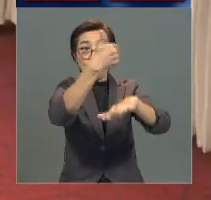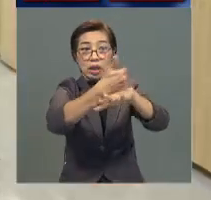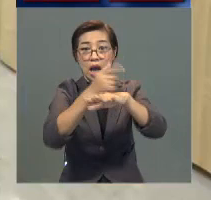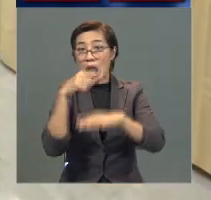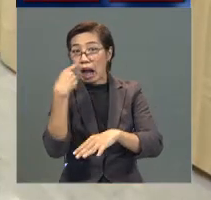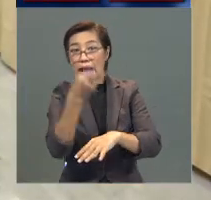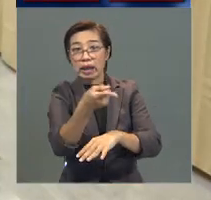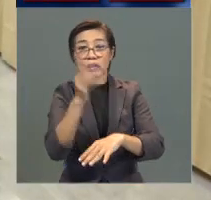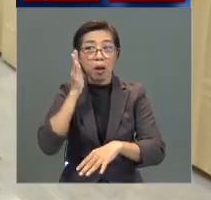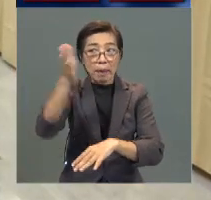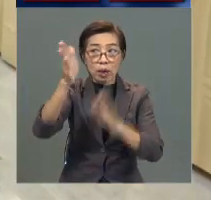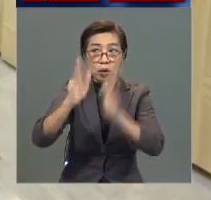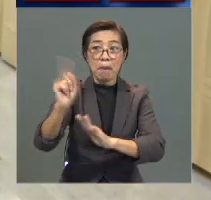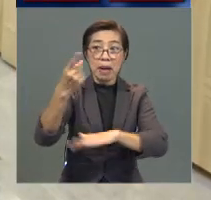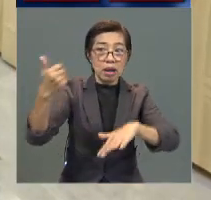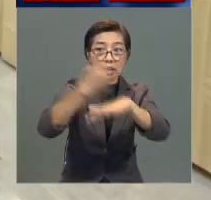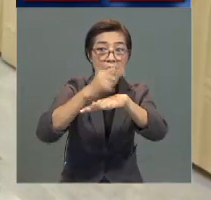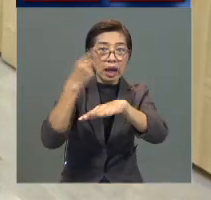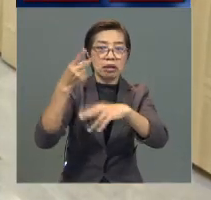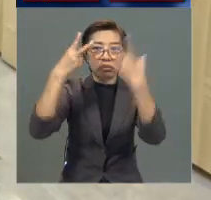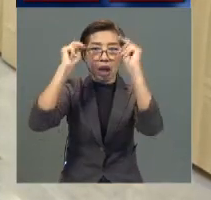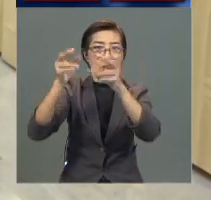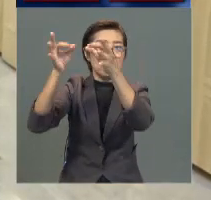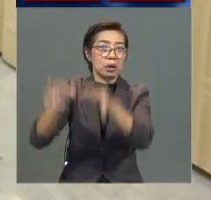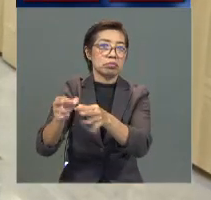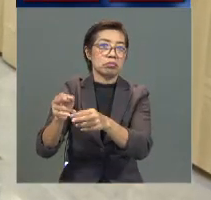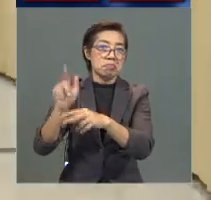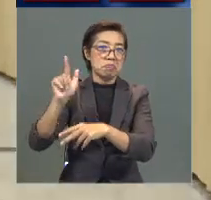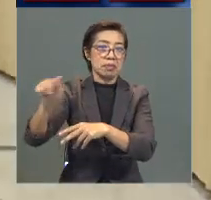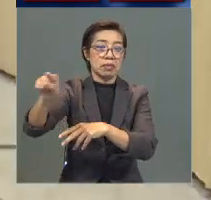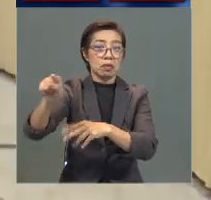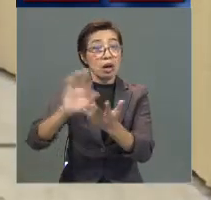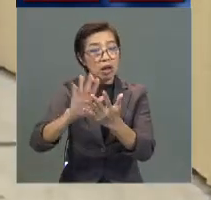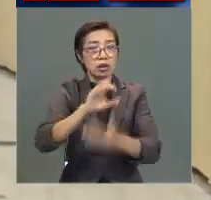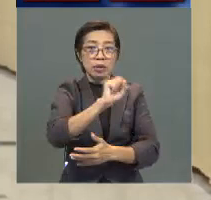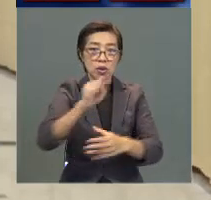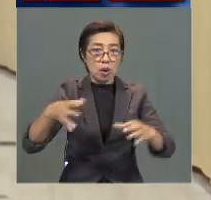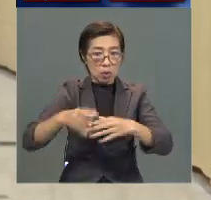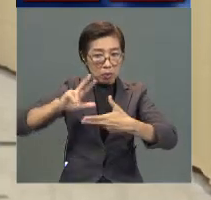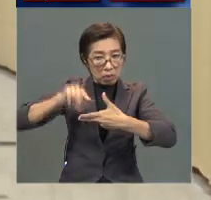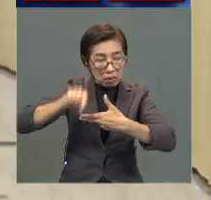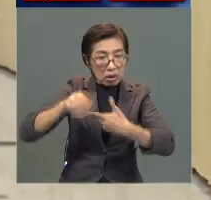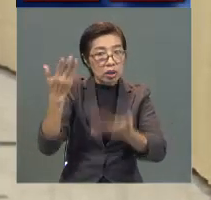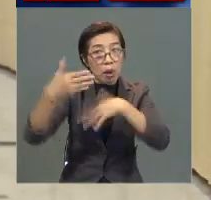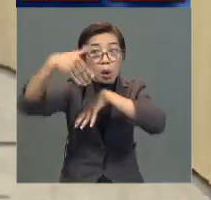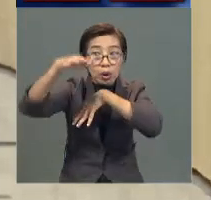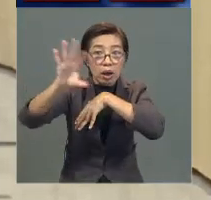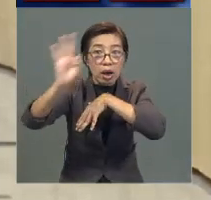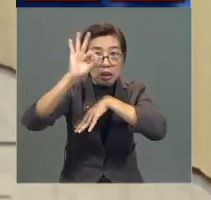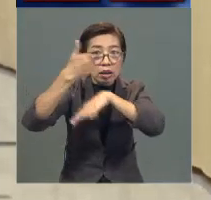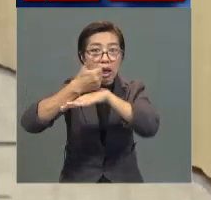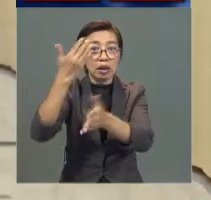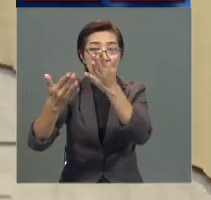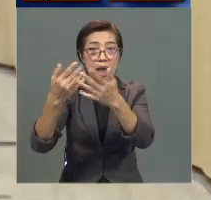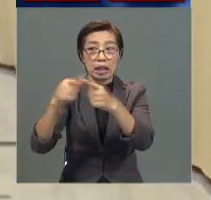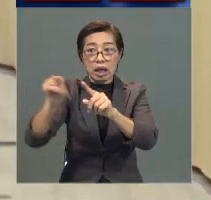ณสติบอกว่าเป็นอำนาจของท่านนายกรัฐมนตรีในการตัดสินใจว่าจะให้เป็นคนนอกหรือว่าเป็นคนของพลังประชารัฐแต่หากนายกรัฐมนตรี